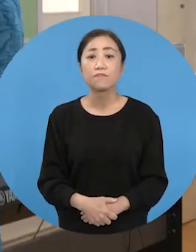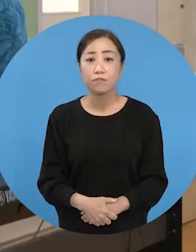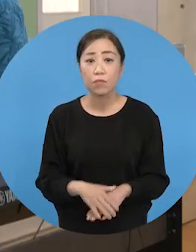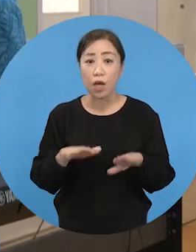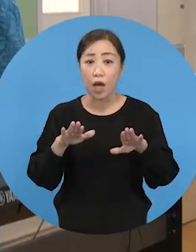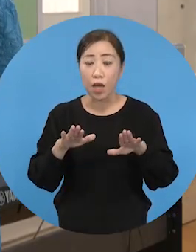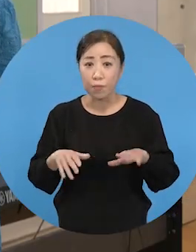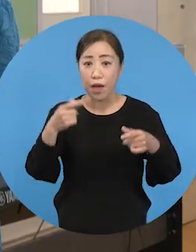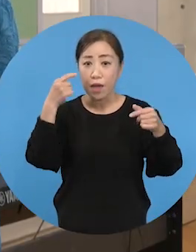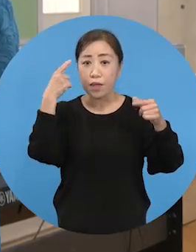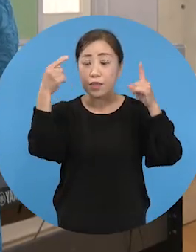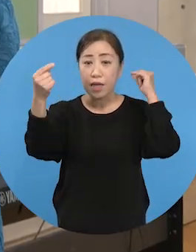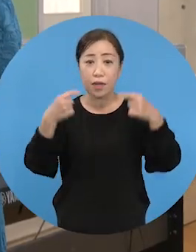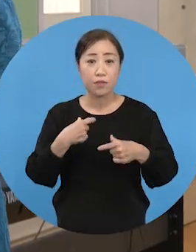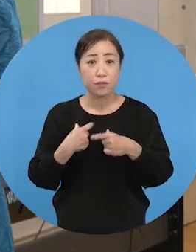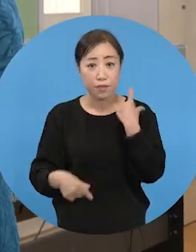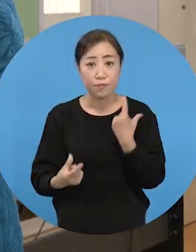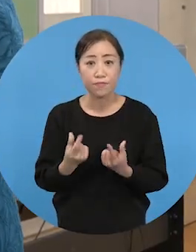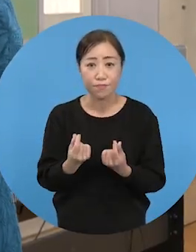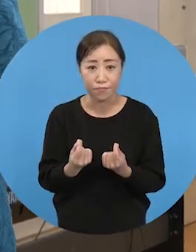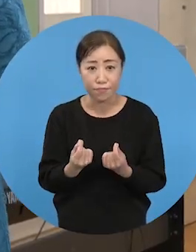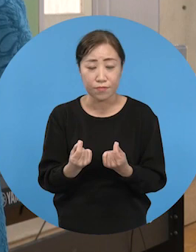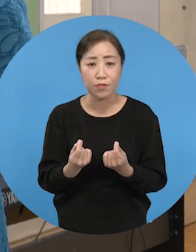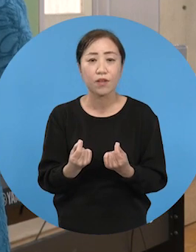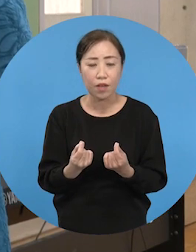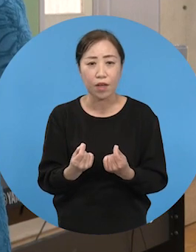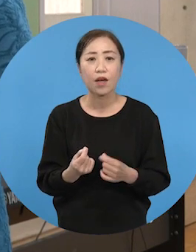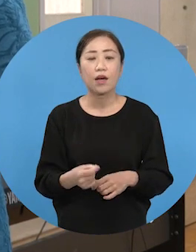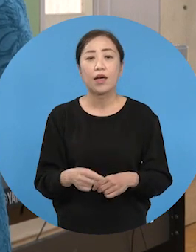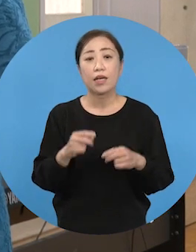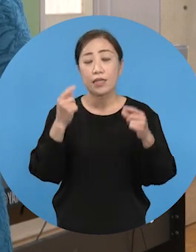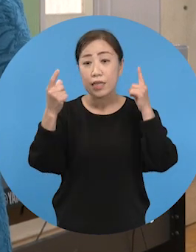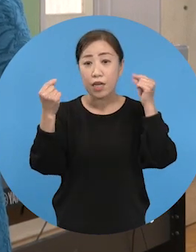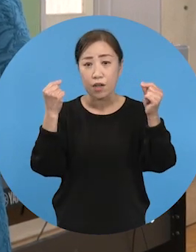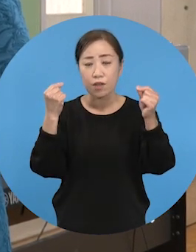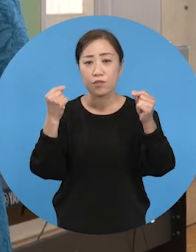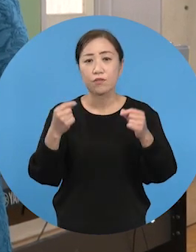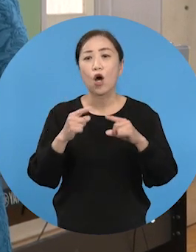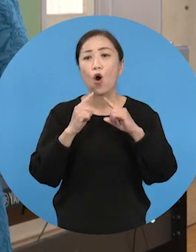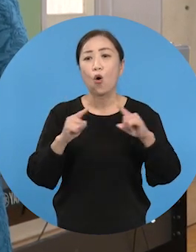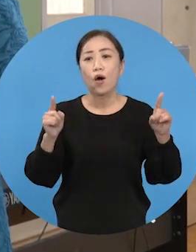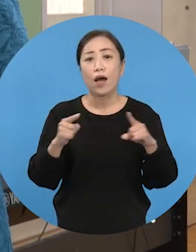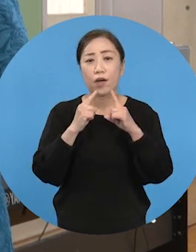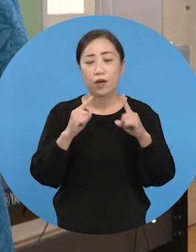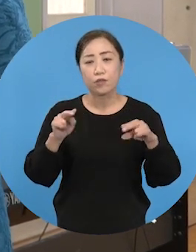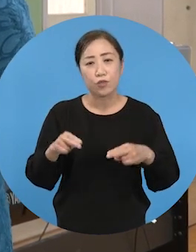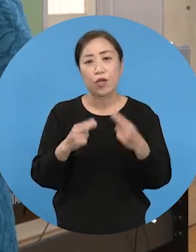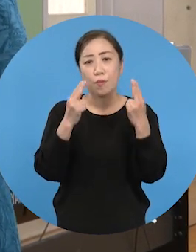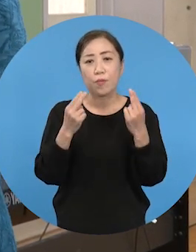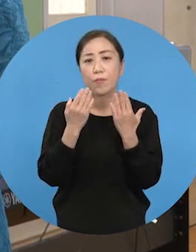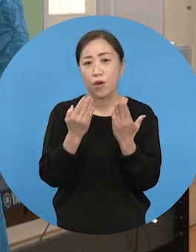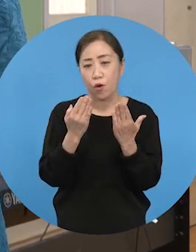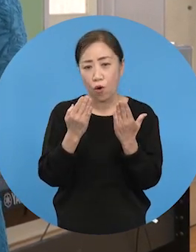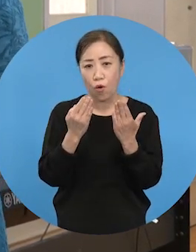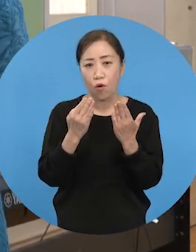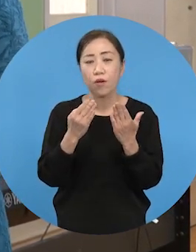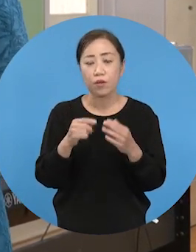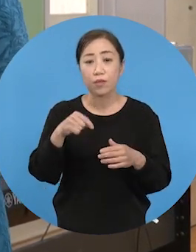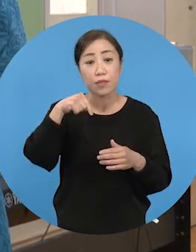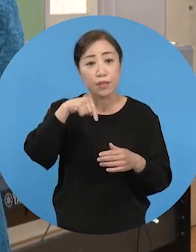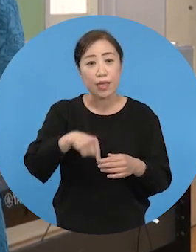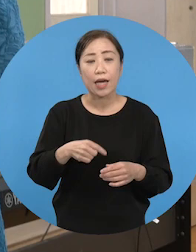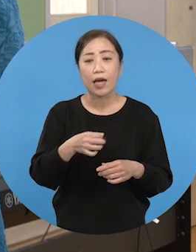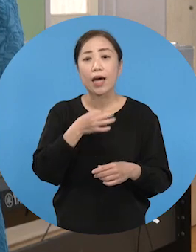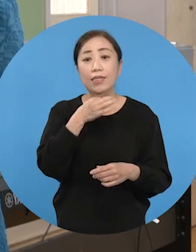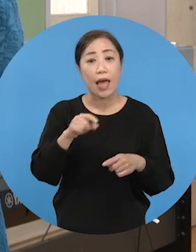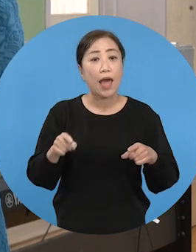今大学生ということなんですけど、はい、どちらでも 大学は、音大に通ってて、はい、今声楽を